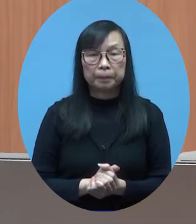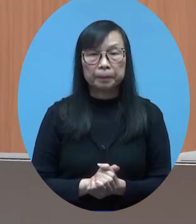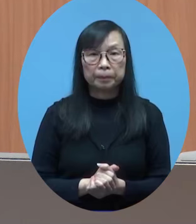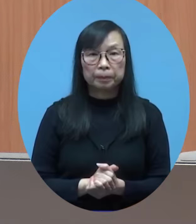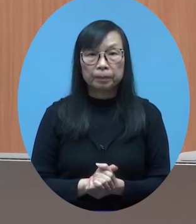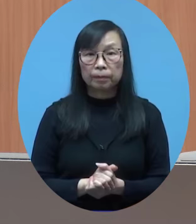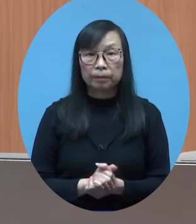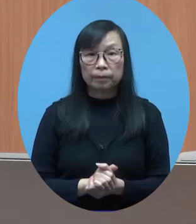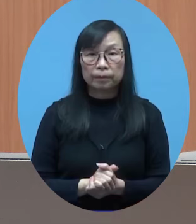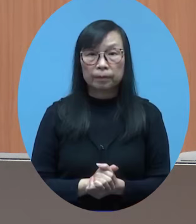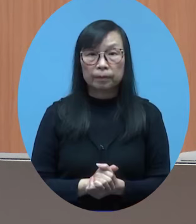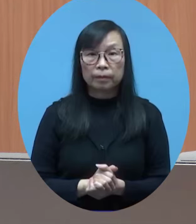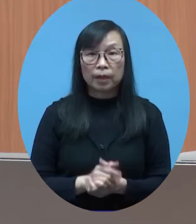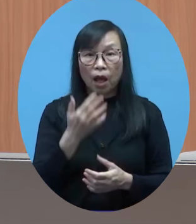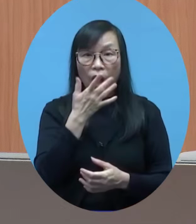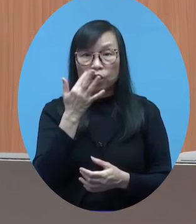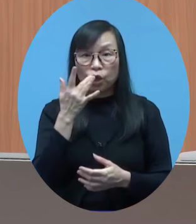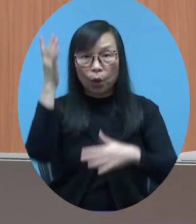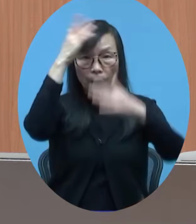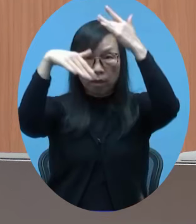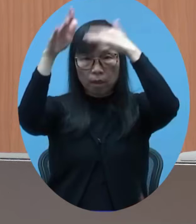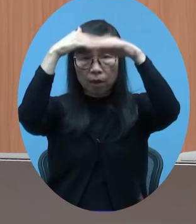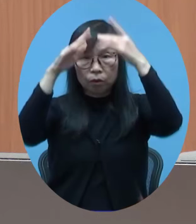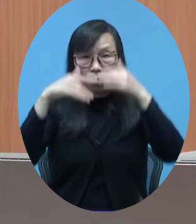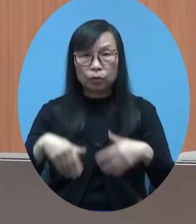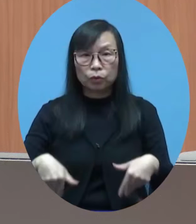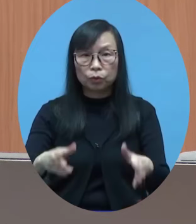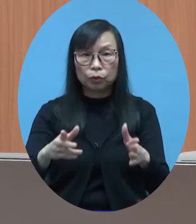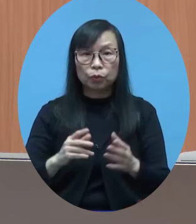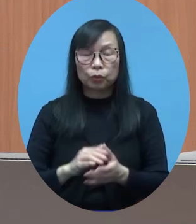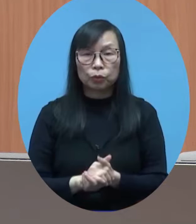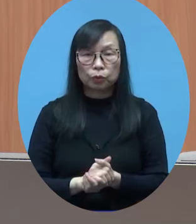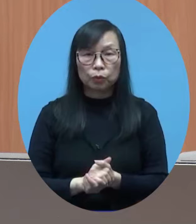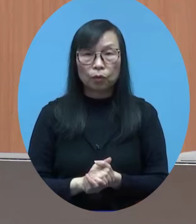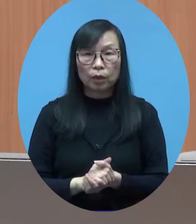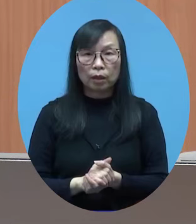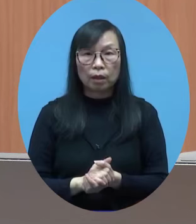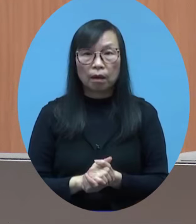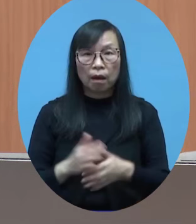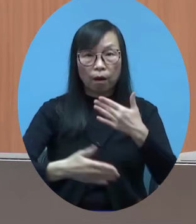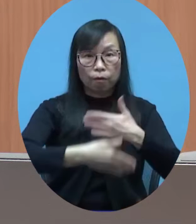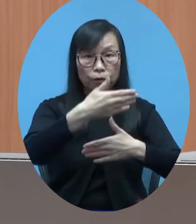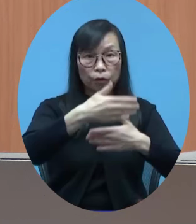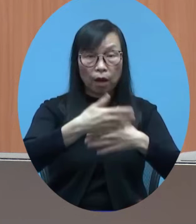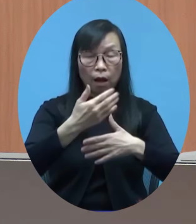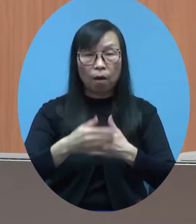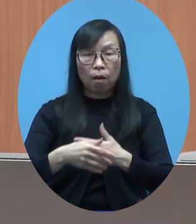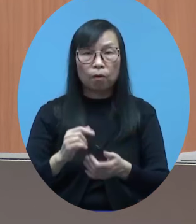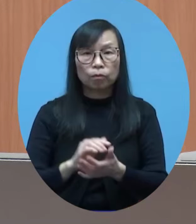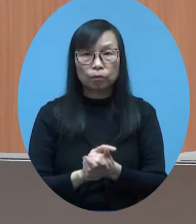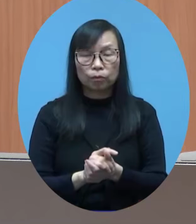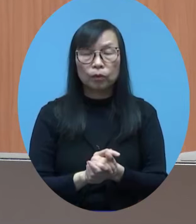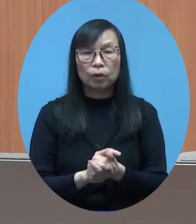那個彩雲嗰度咧，就係、是、嗰、那個嗰、那個豐澤樓嘅大廈咧，其實佢嗰、那